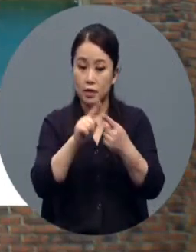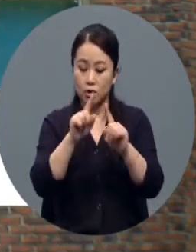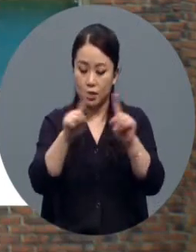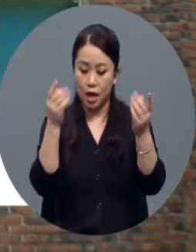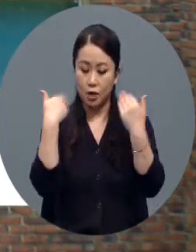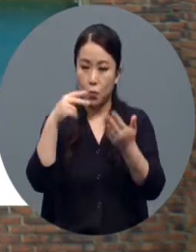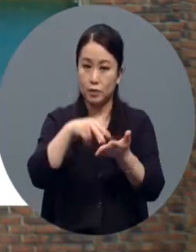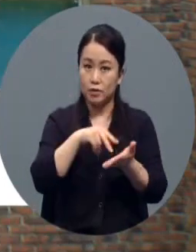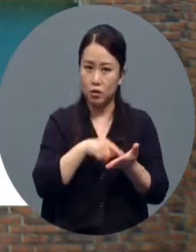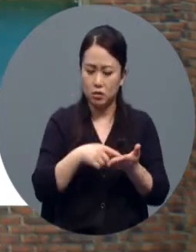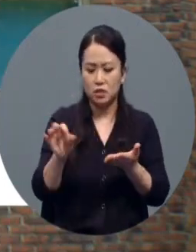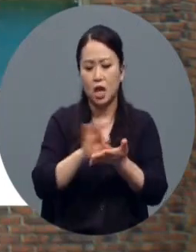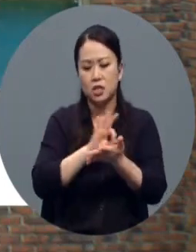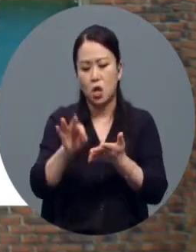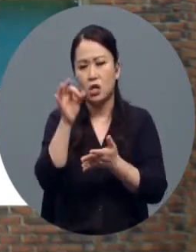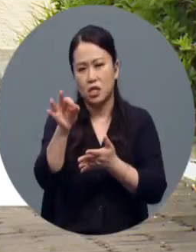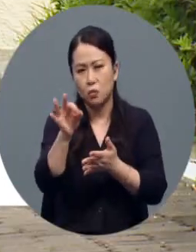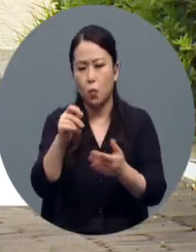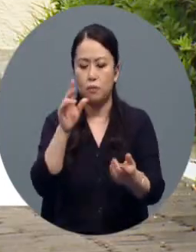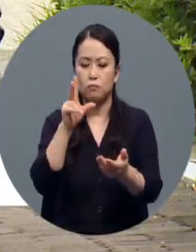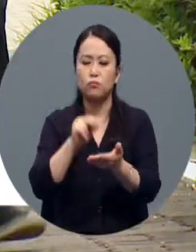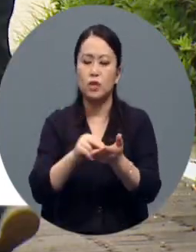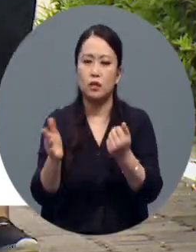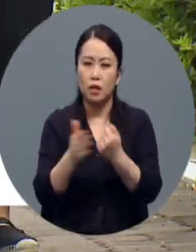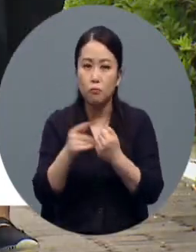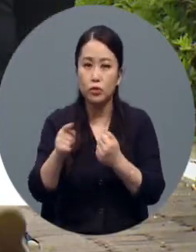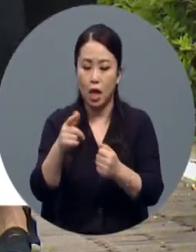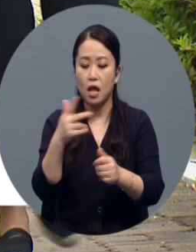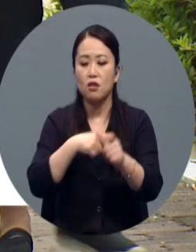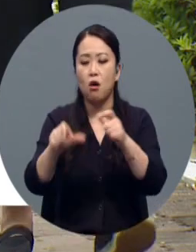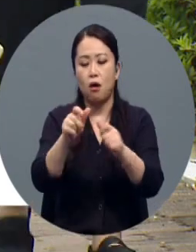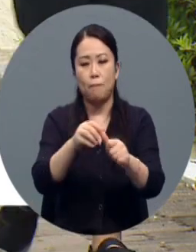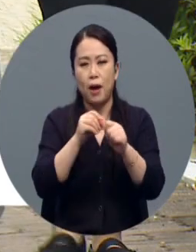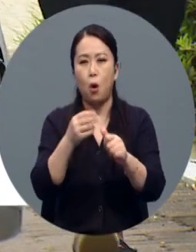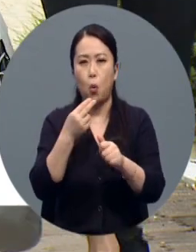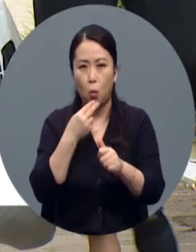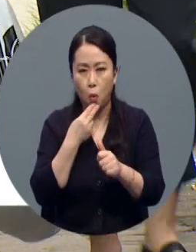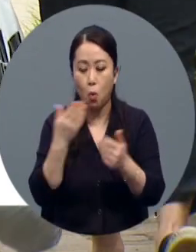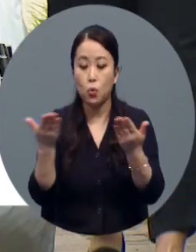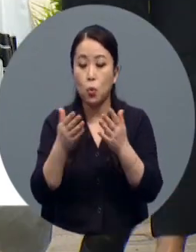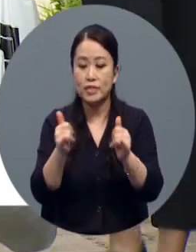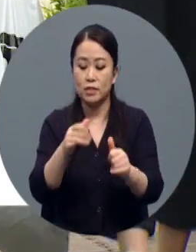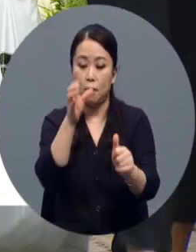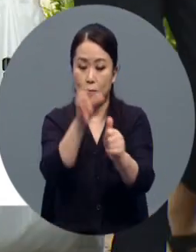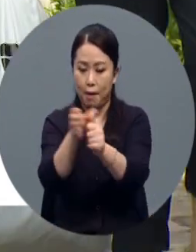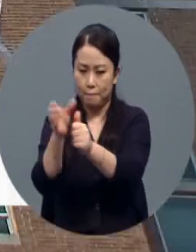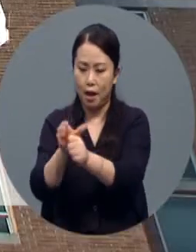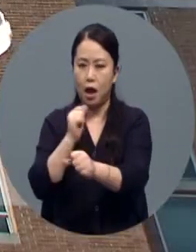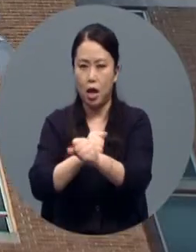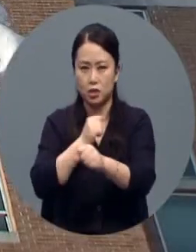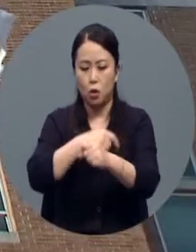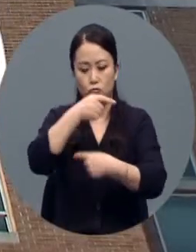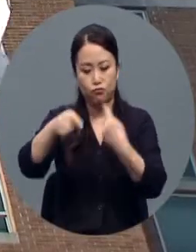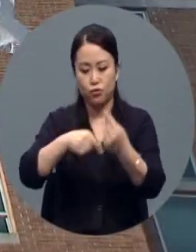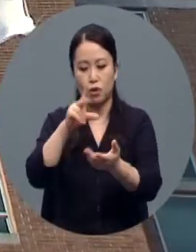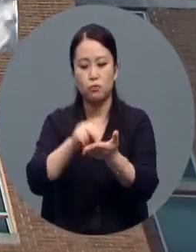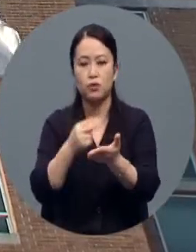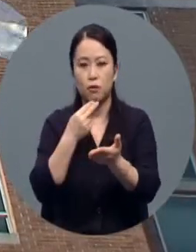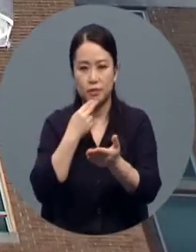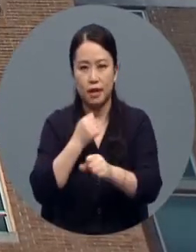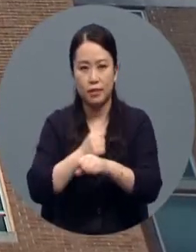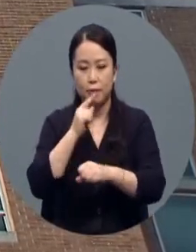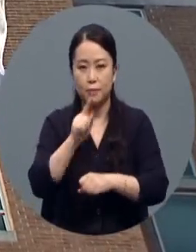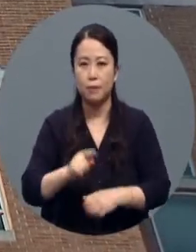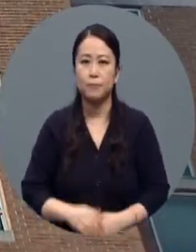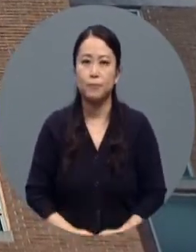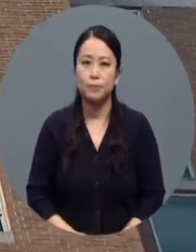측은 재정적인 이유로 조교를 충원하지 않았으며 교직원을 배치해 학과 운영에 차질이 없도록 노력하고 있다는 입장입니다.